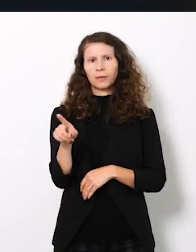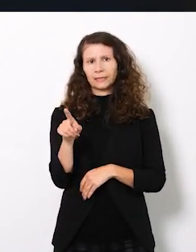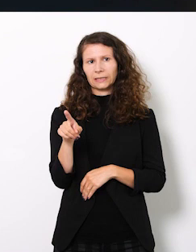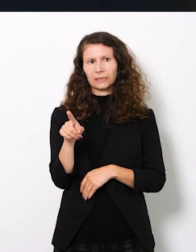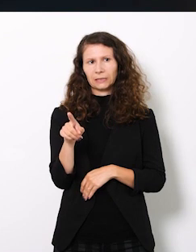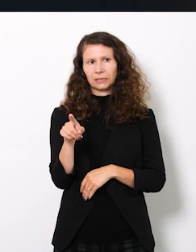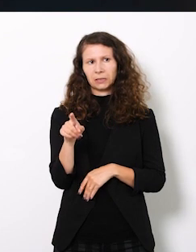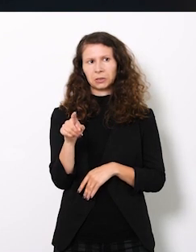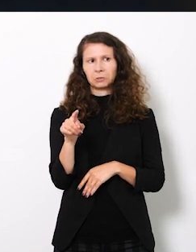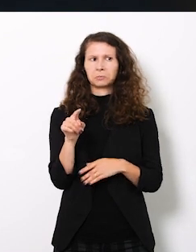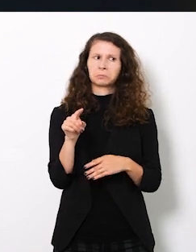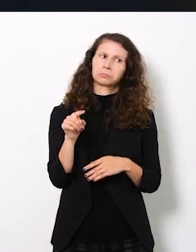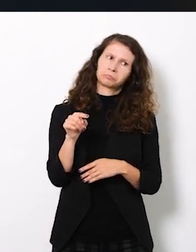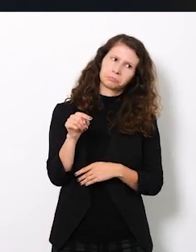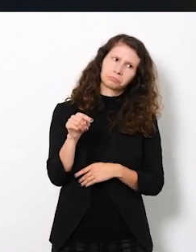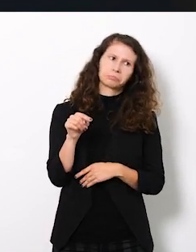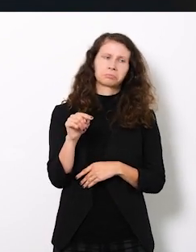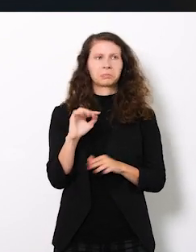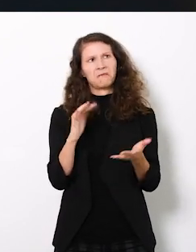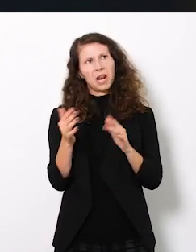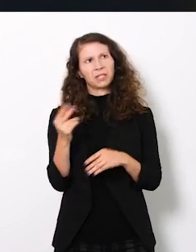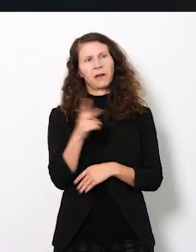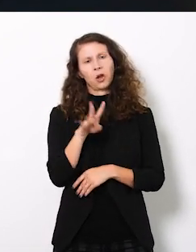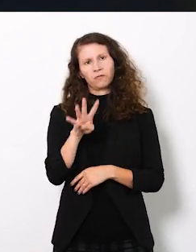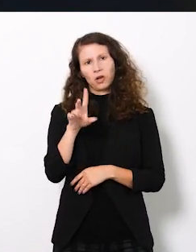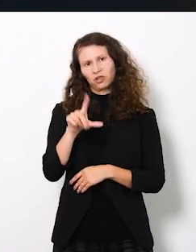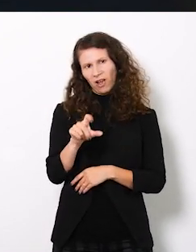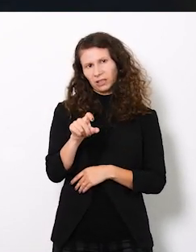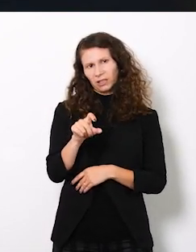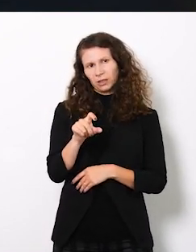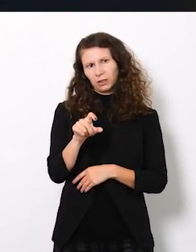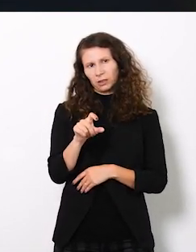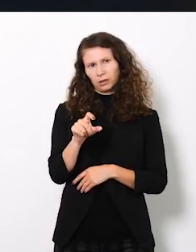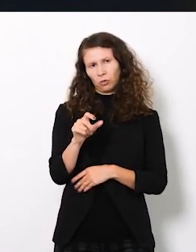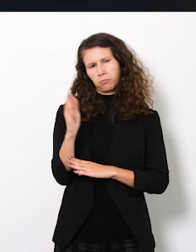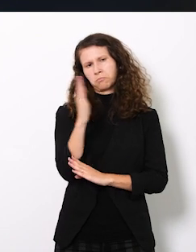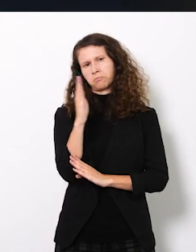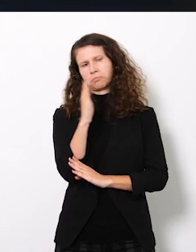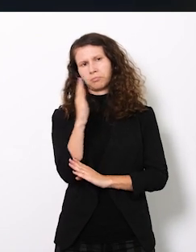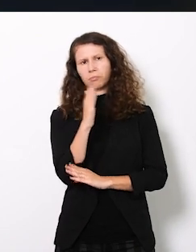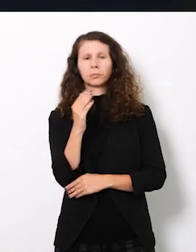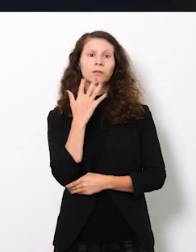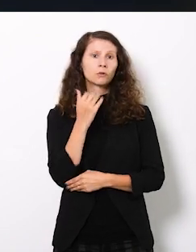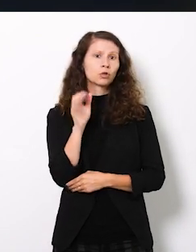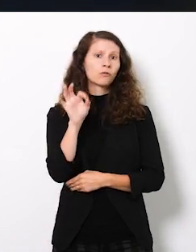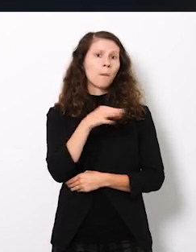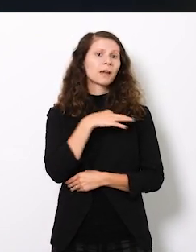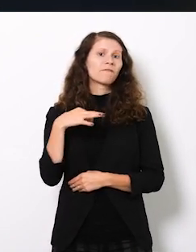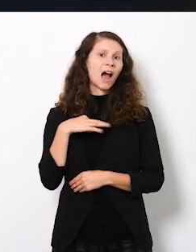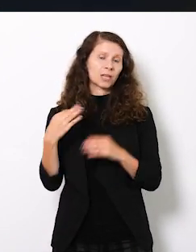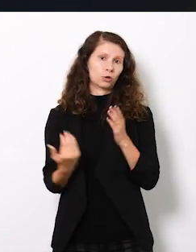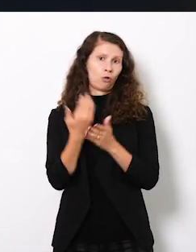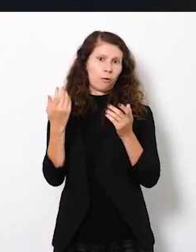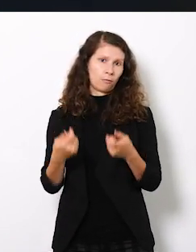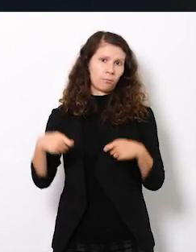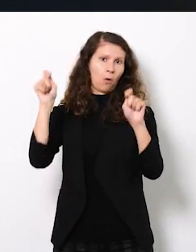dieses Jahrzehnts oder vielleicht 2024, um eine Zahl zu sagen, für private Neubauten, die